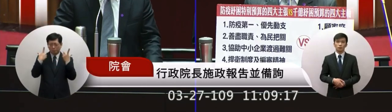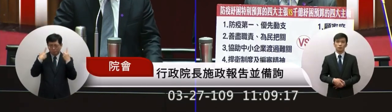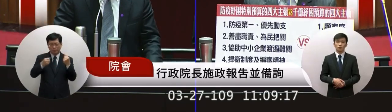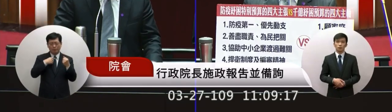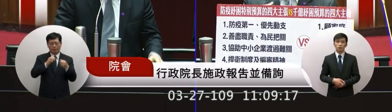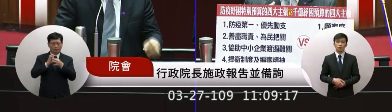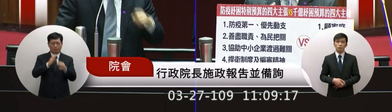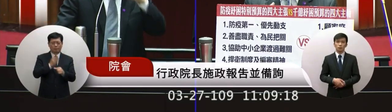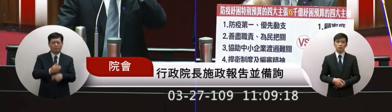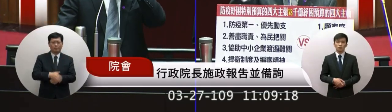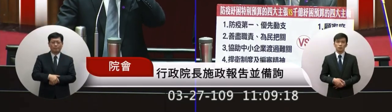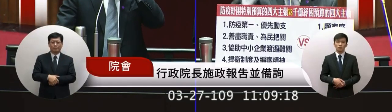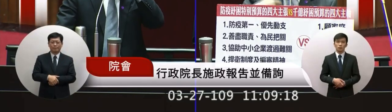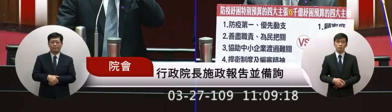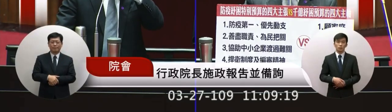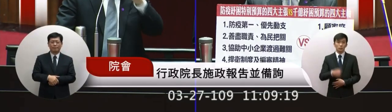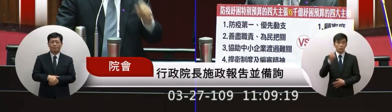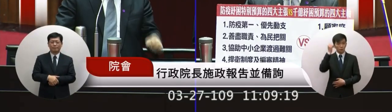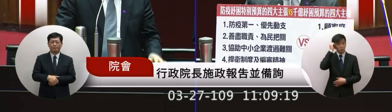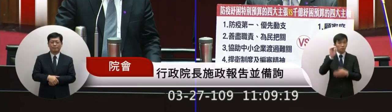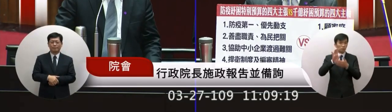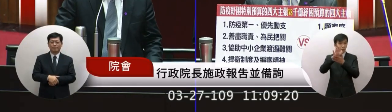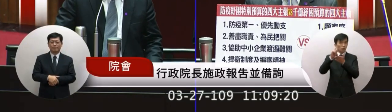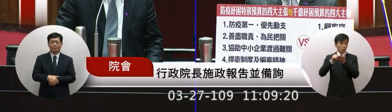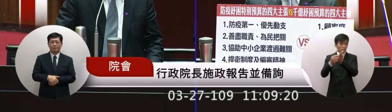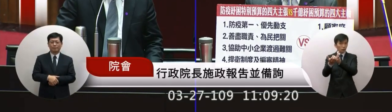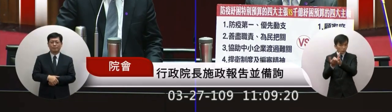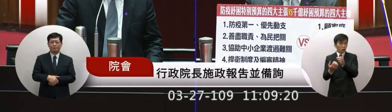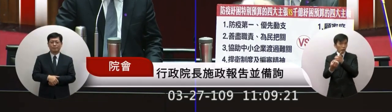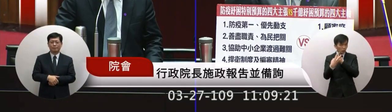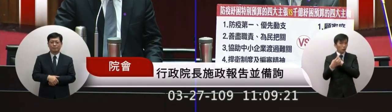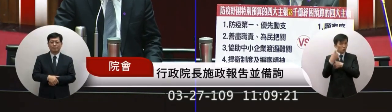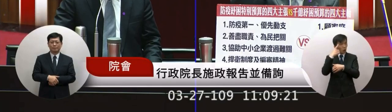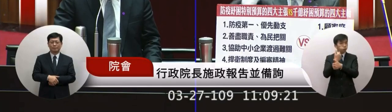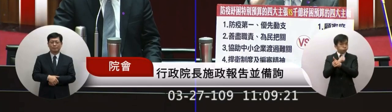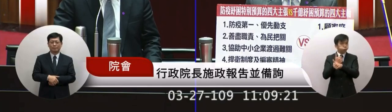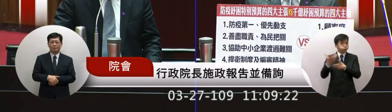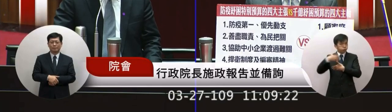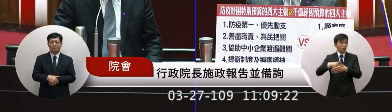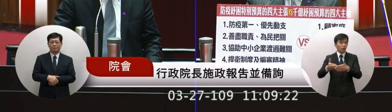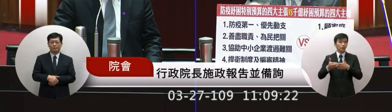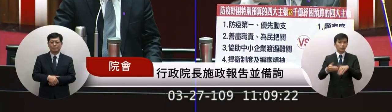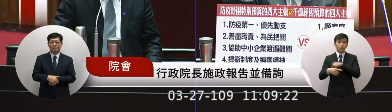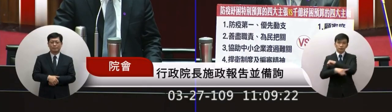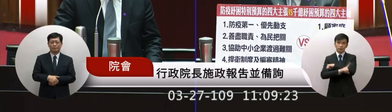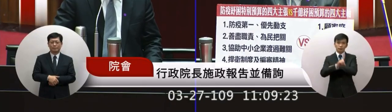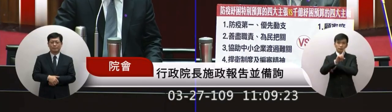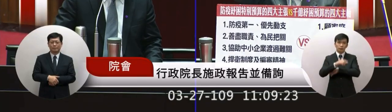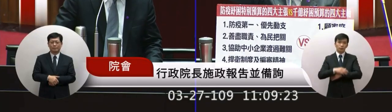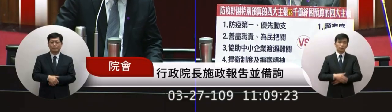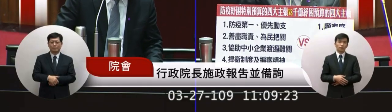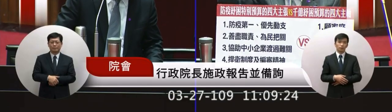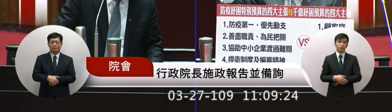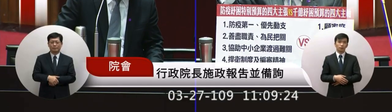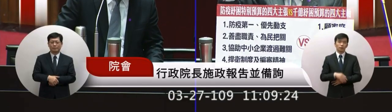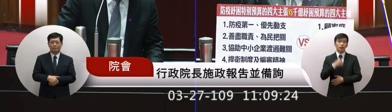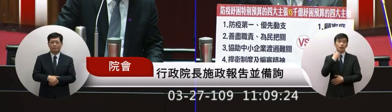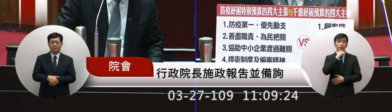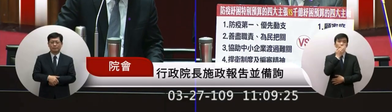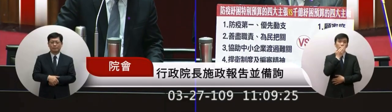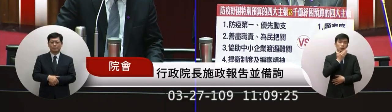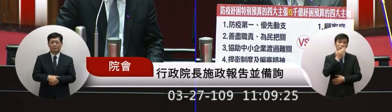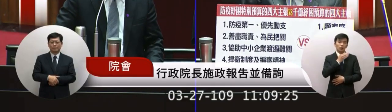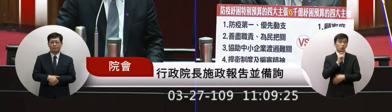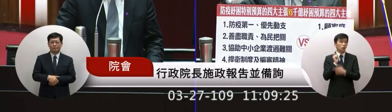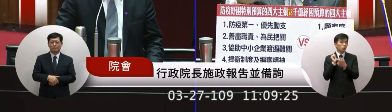啊啦。 哎，哎，去后边要修正的时候，你带我讲来考虑的啦吼、啊。最后一点吼，你台糖的当中，最